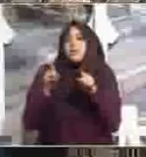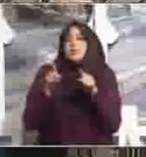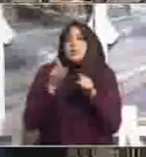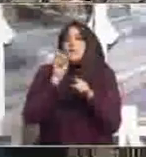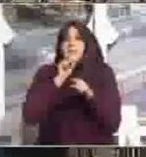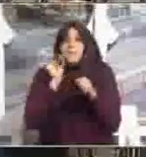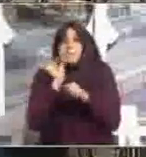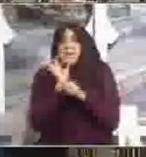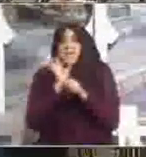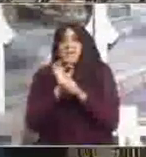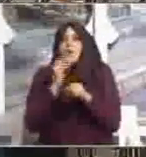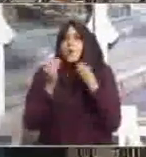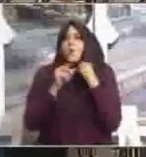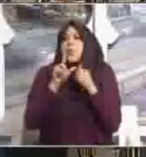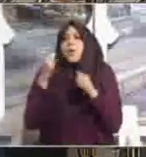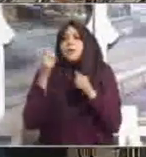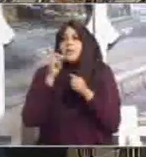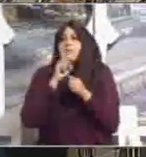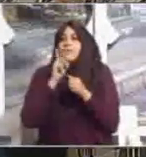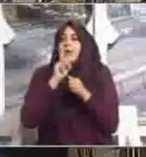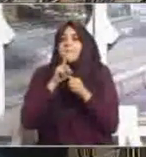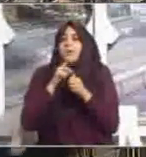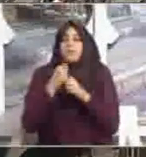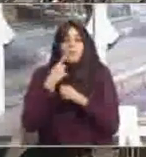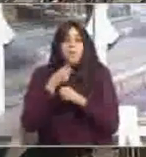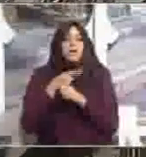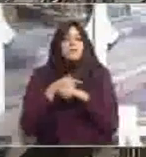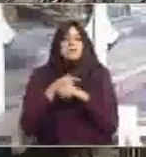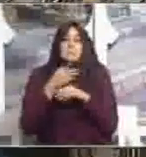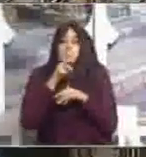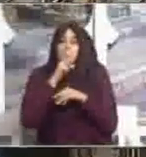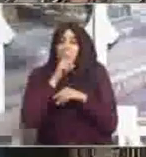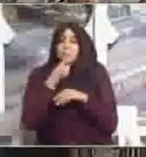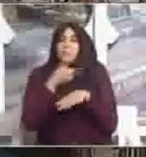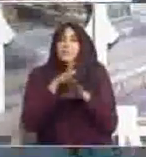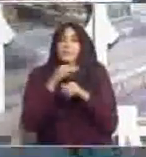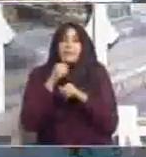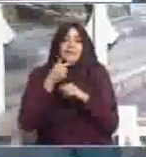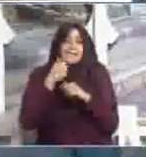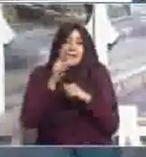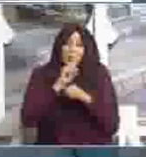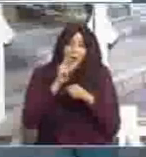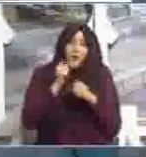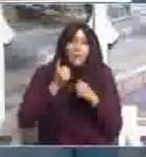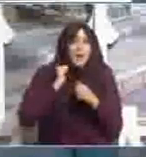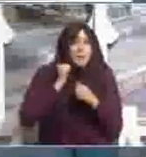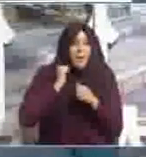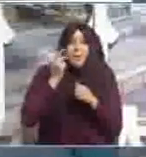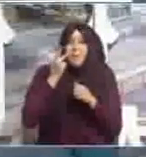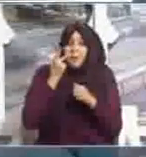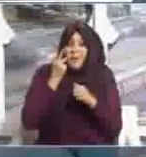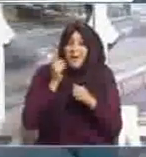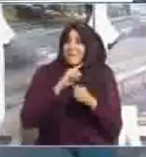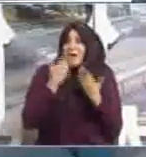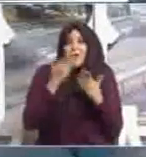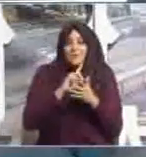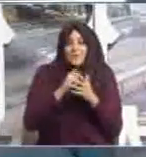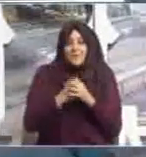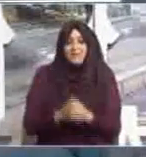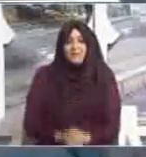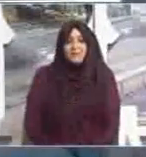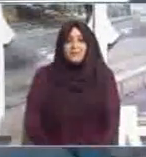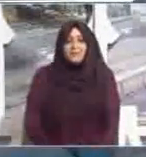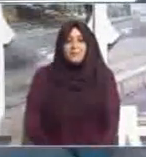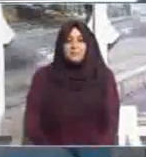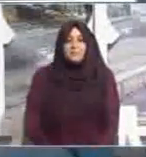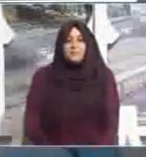لا عيب عليك ما تقولوش ما تقولوش عيب عليك لا عيب عليك حرام عليك هذه يماك وهذا باباك مهما كان هذا باباك هذه راهي يماك. اسمح لي دكتور